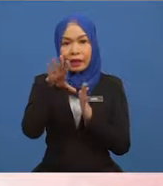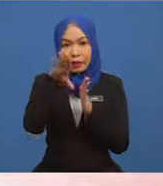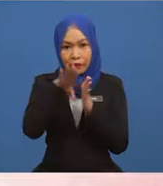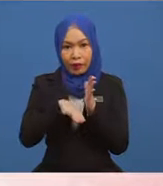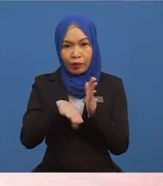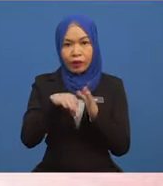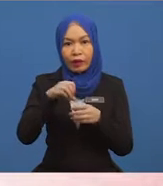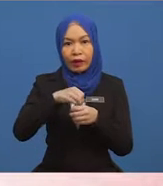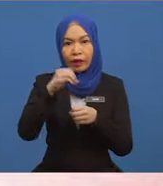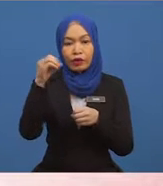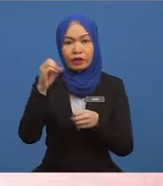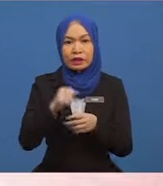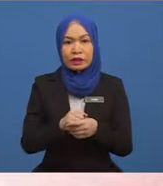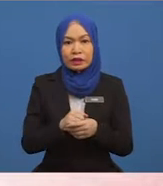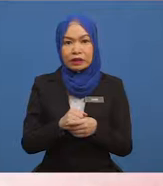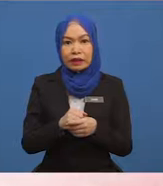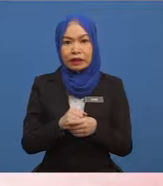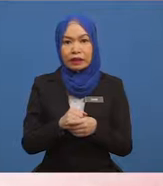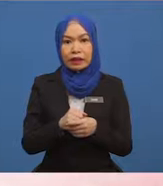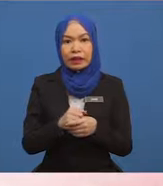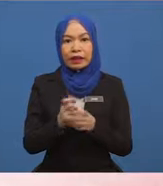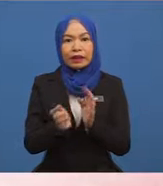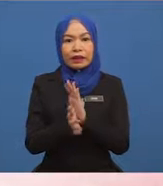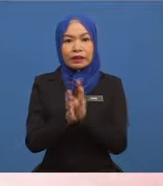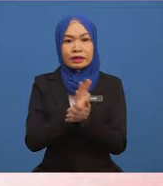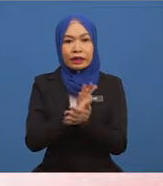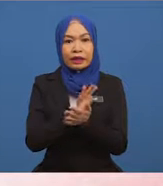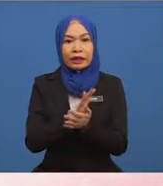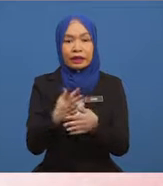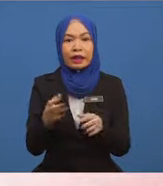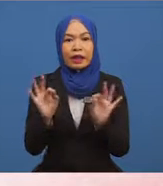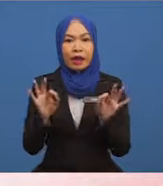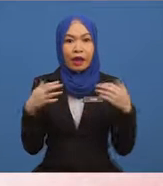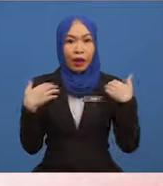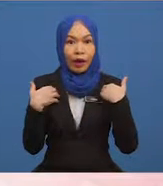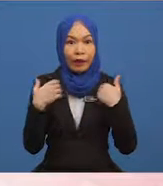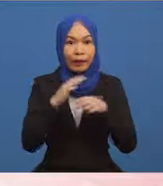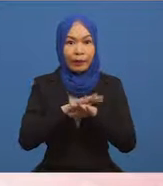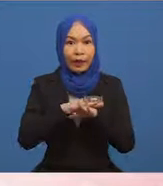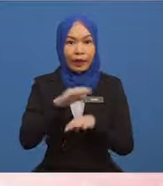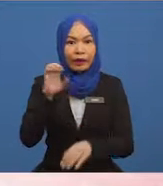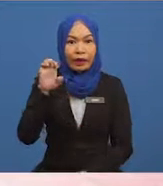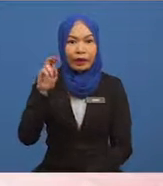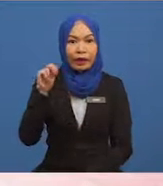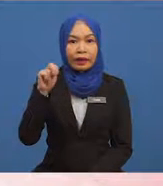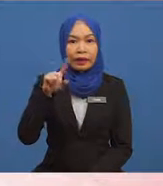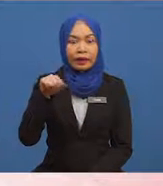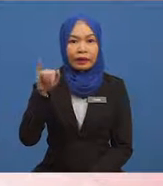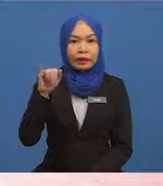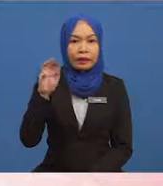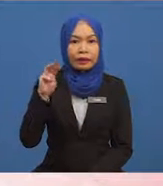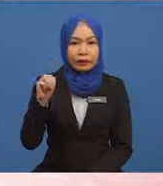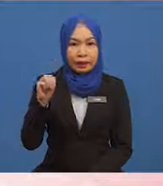padi menghasilkan banyak enzim alkohol dehidrogenase yang boleh menguraikan